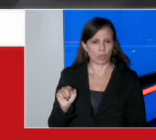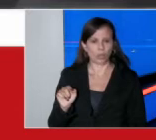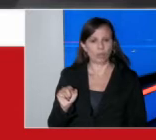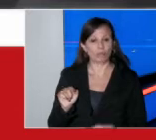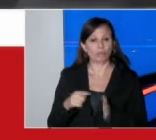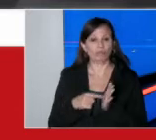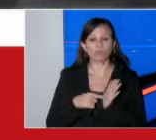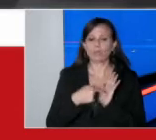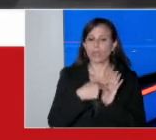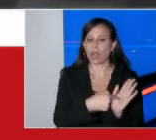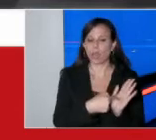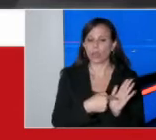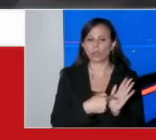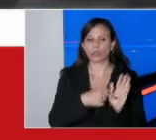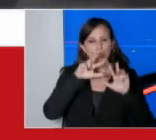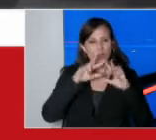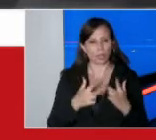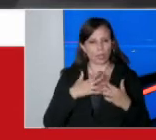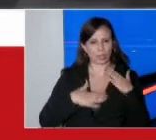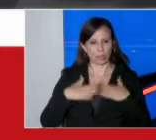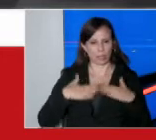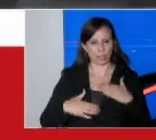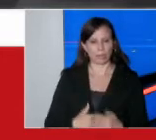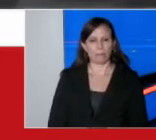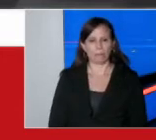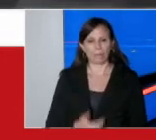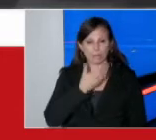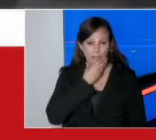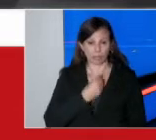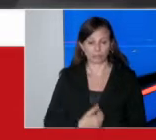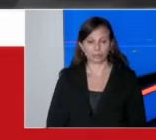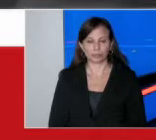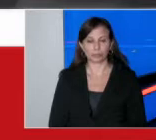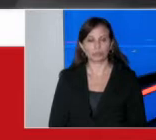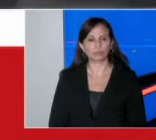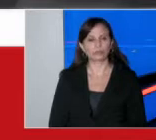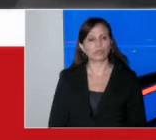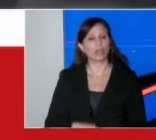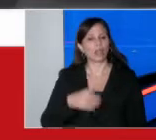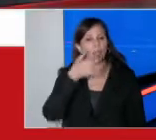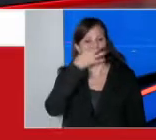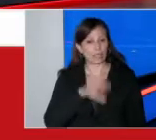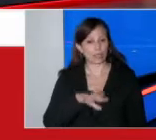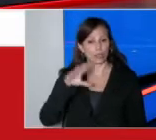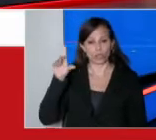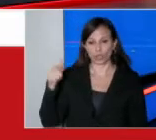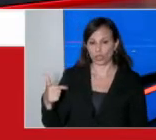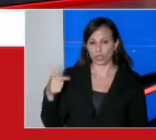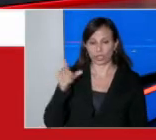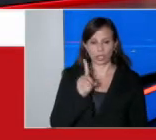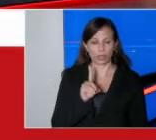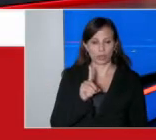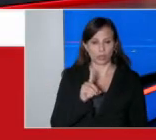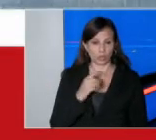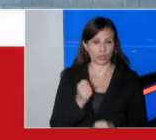כדי להראות שדברים נעשו בצורה יותר נחמדה ויפה. אז זהו, אז בוא נדבר באמת על העזיבה של ג'ק דורסי, האיש שעושה טוויטר את מה